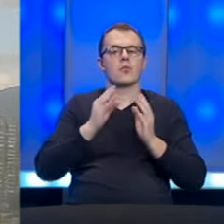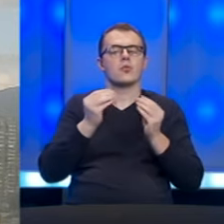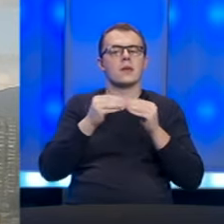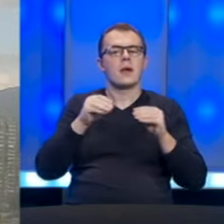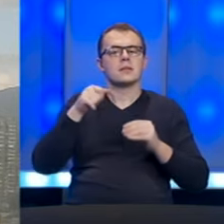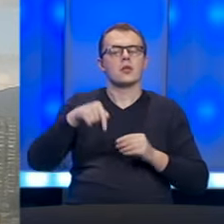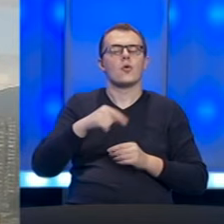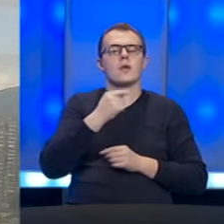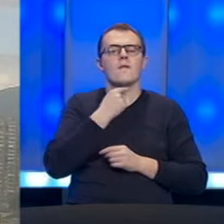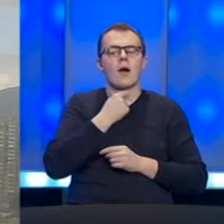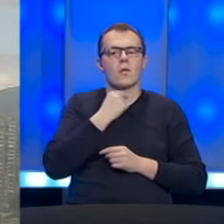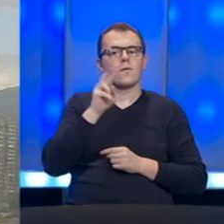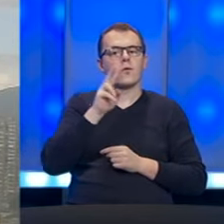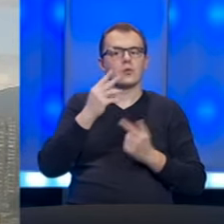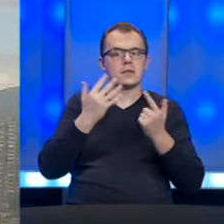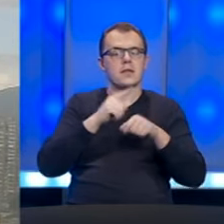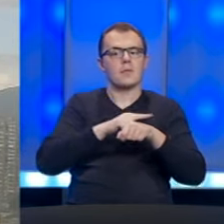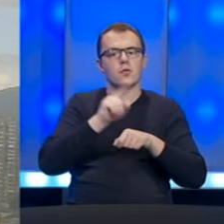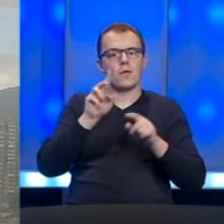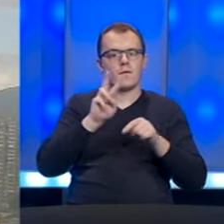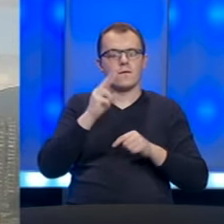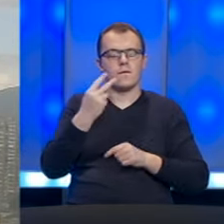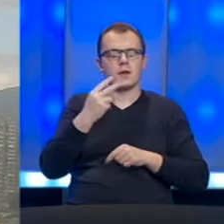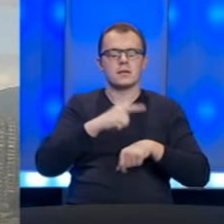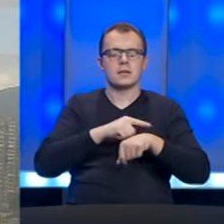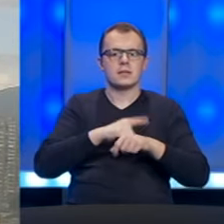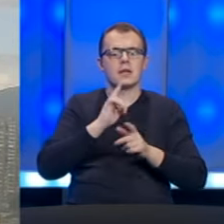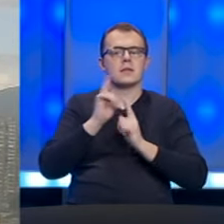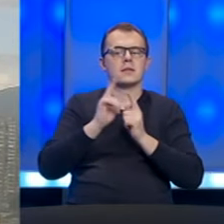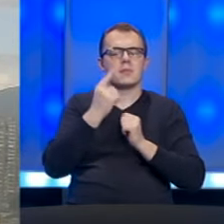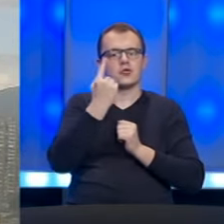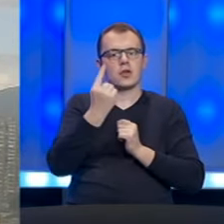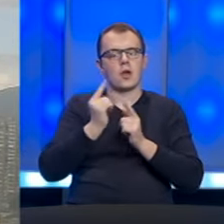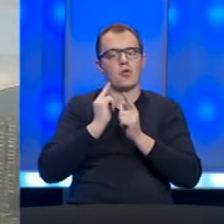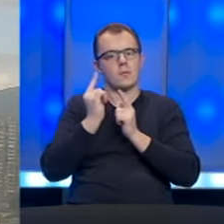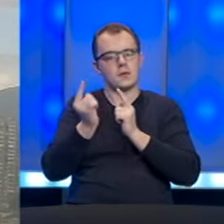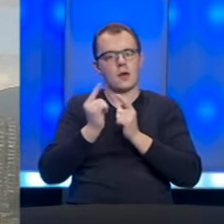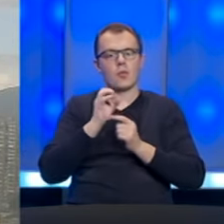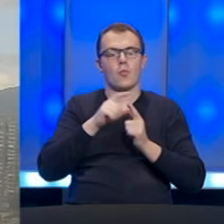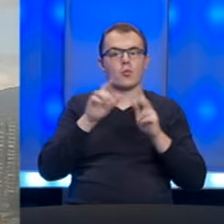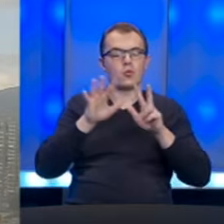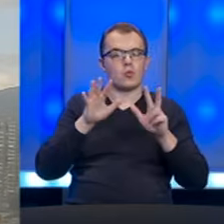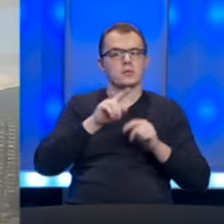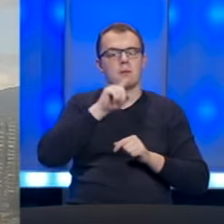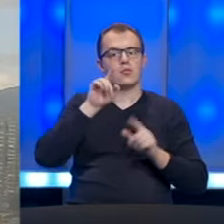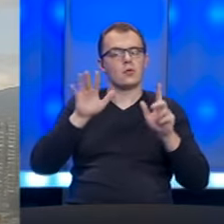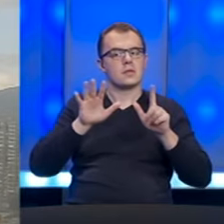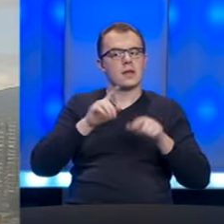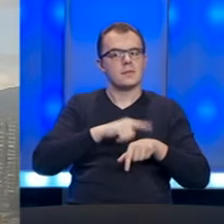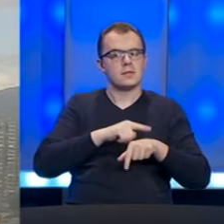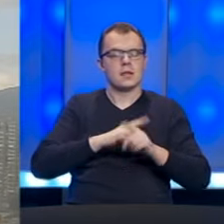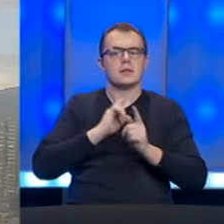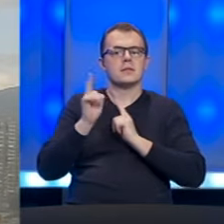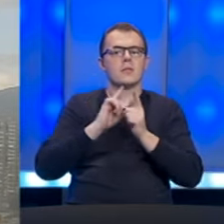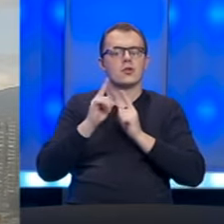Jajce-Donji Vakuf od 7 do 20 sati saobraća se naizmjenično jednom trakom. Od 20 do 7 sati